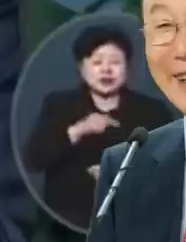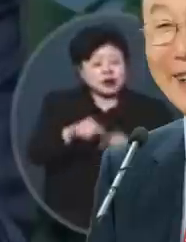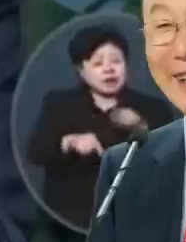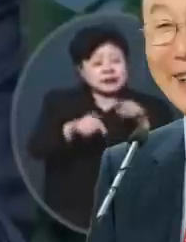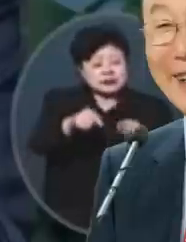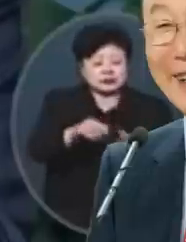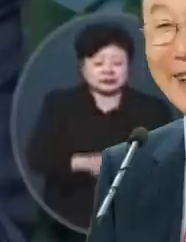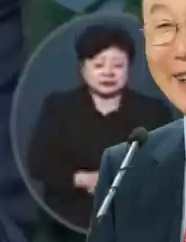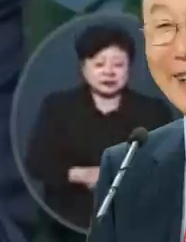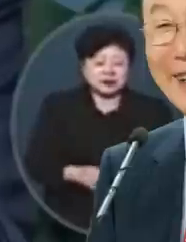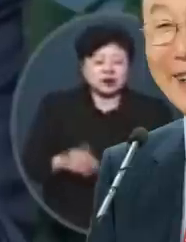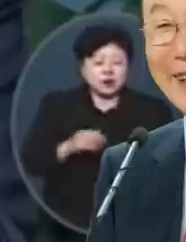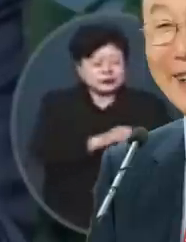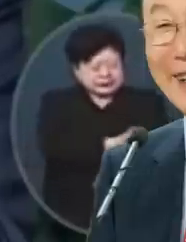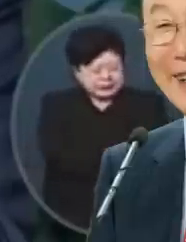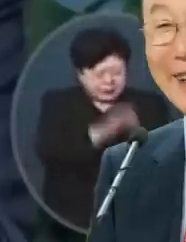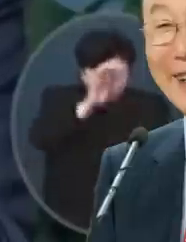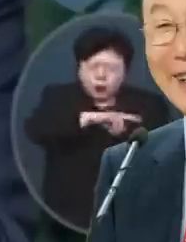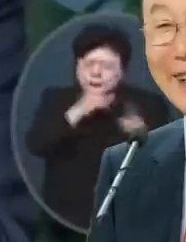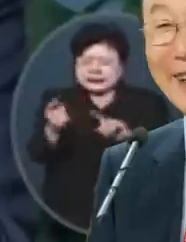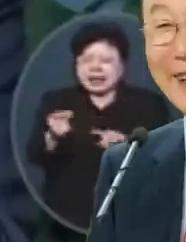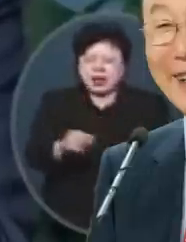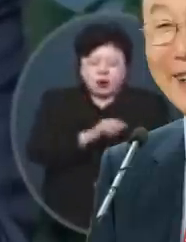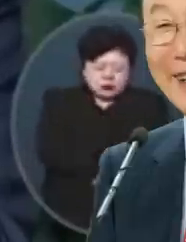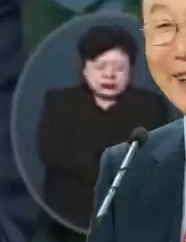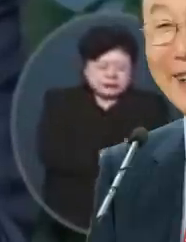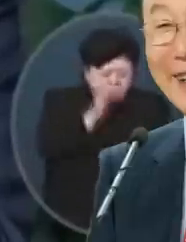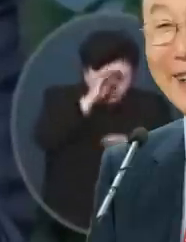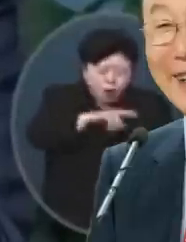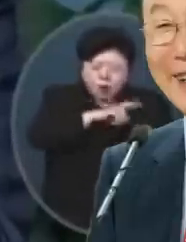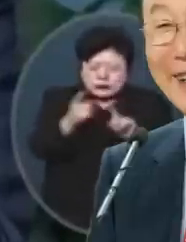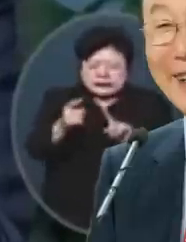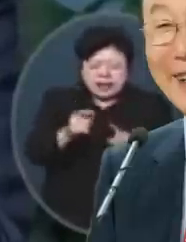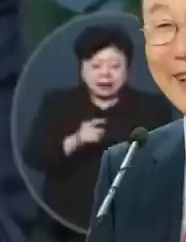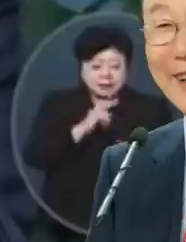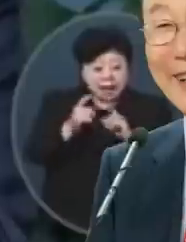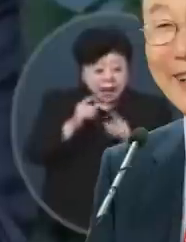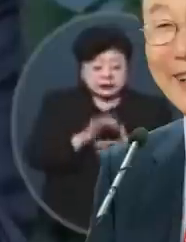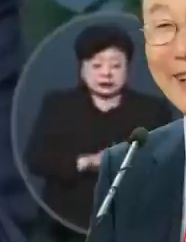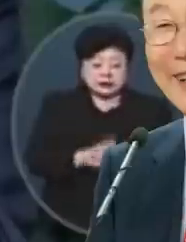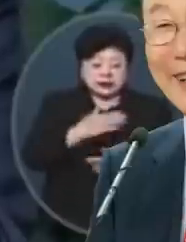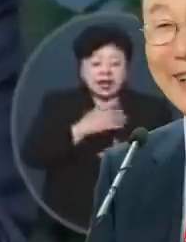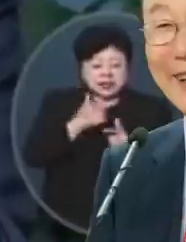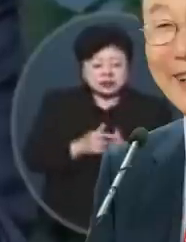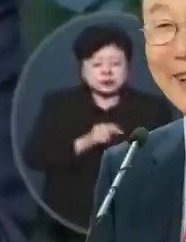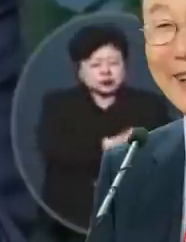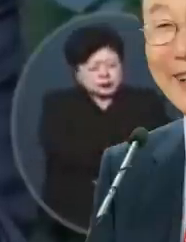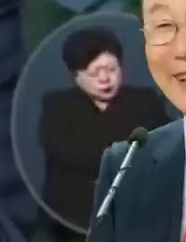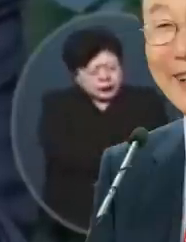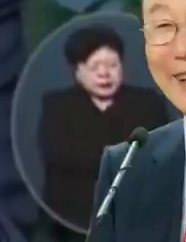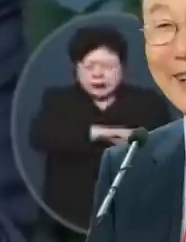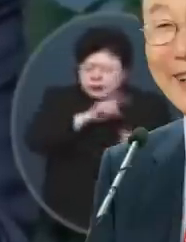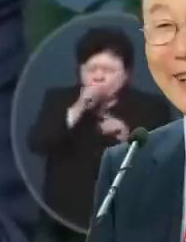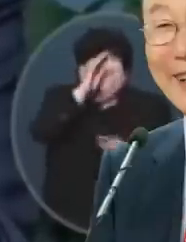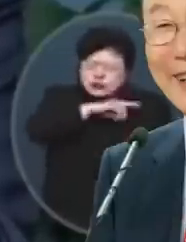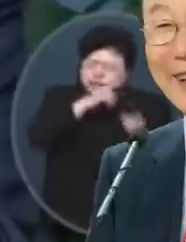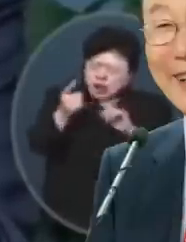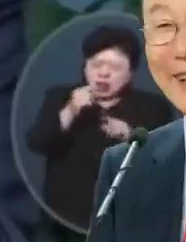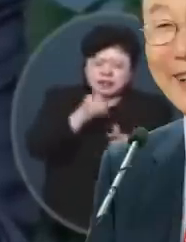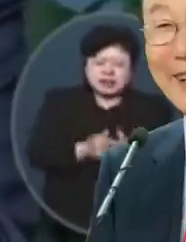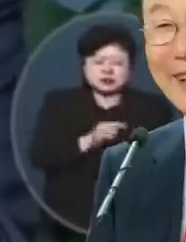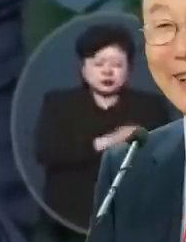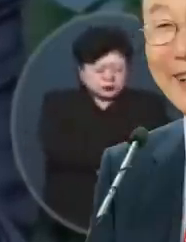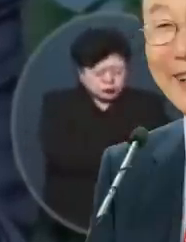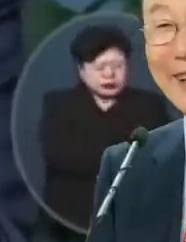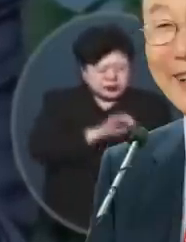걸어가면서도 옷자락에 손만 대면 낫는다. 옷자락에 손만 대면 낫는다. 나는 예수님의 옷자락에 손만 대면 나으니 예수님의